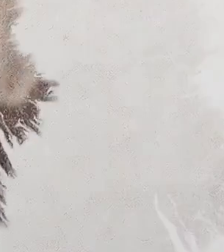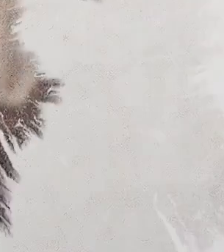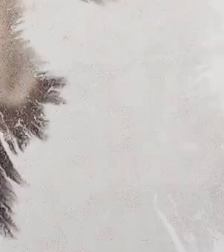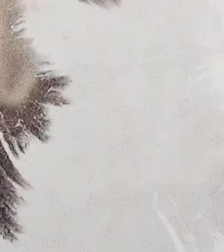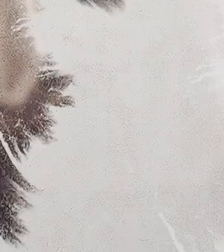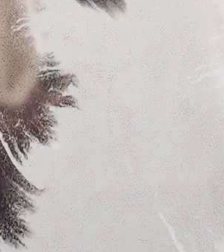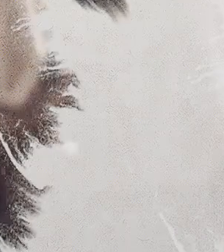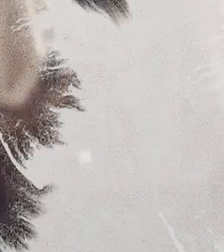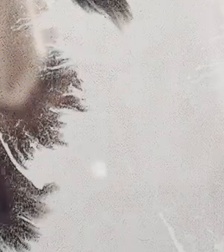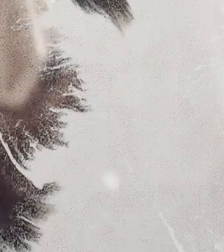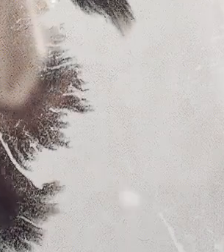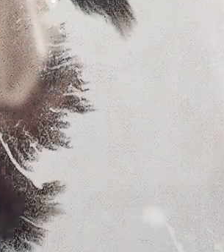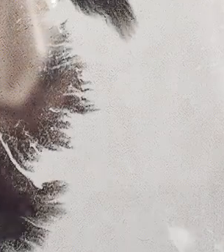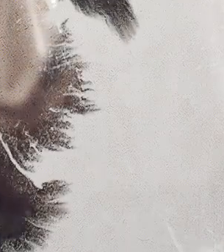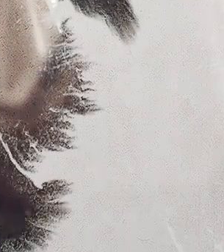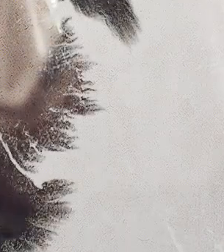ม.ค